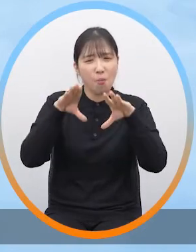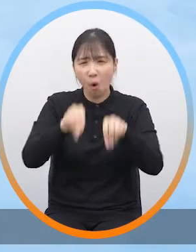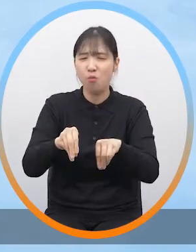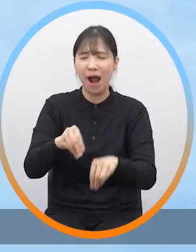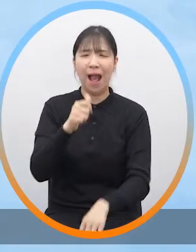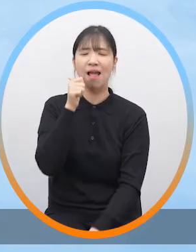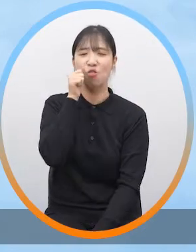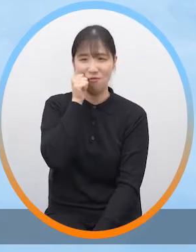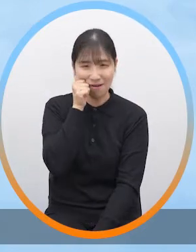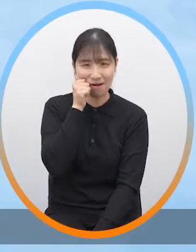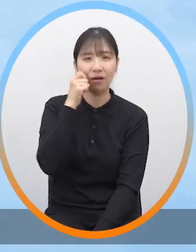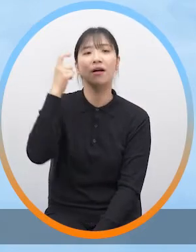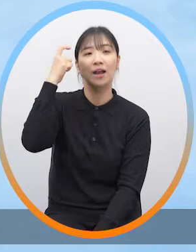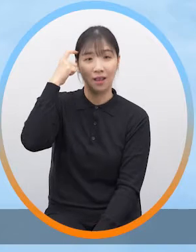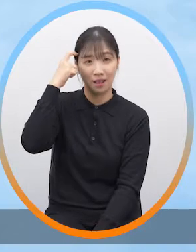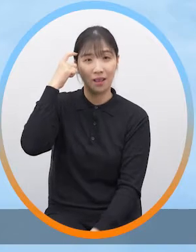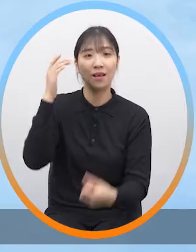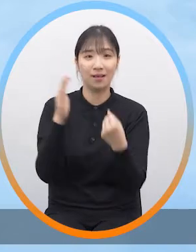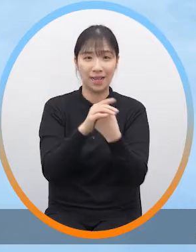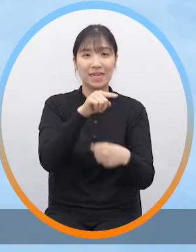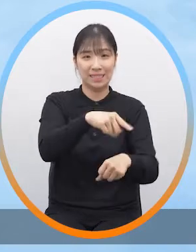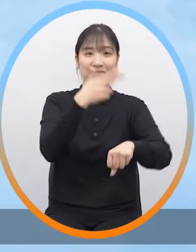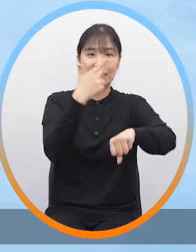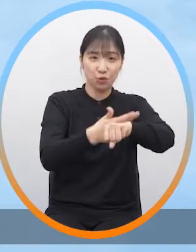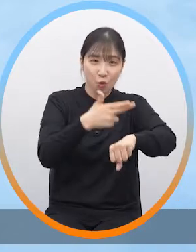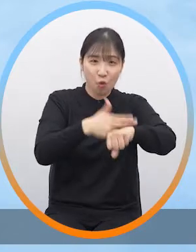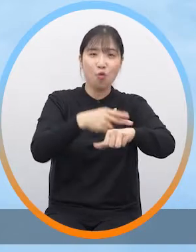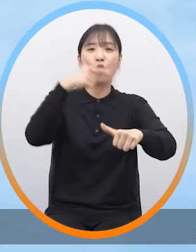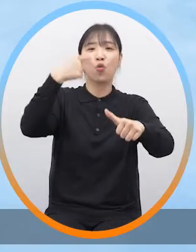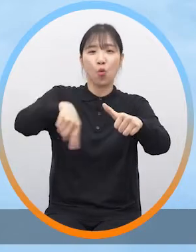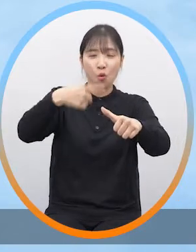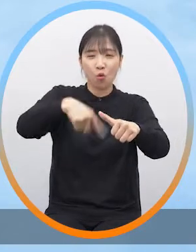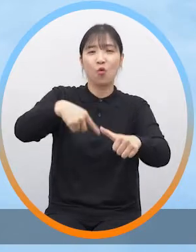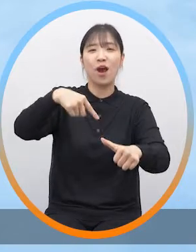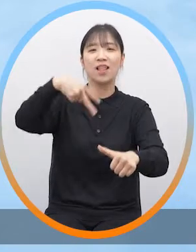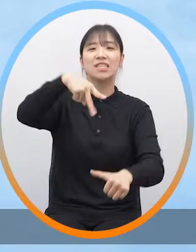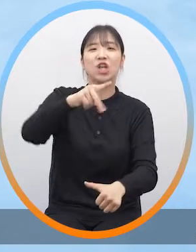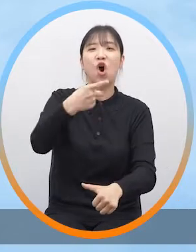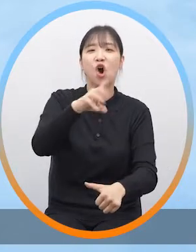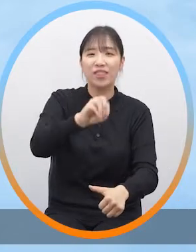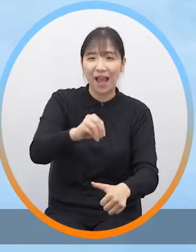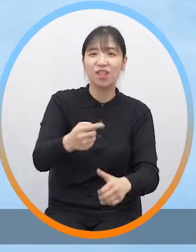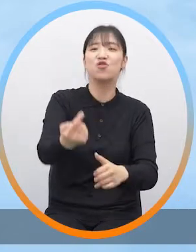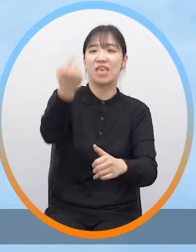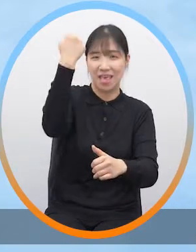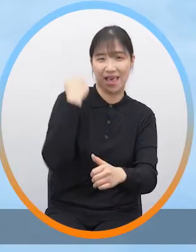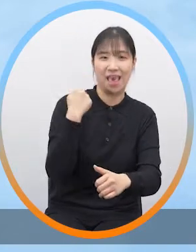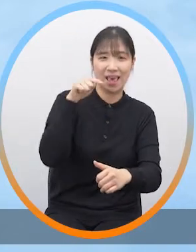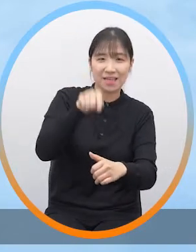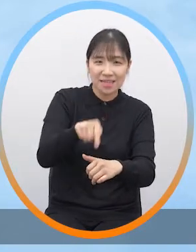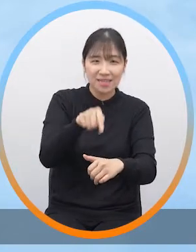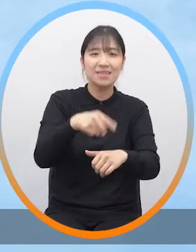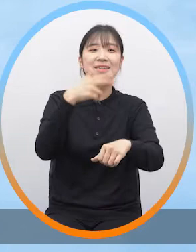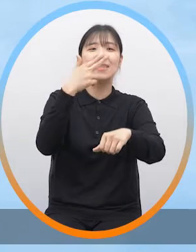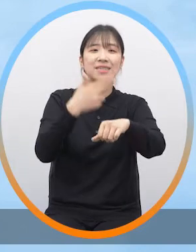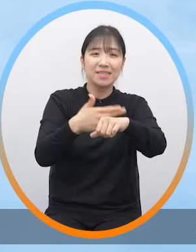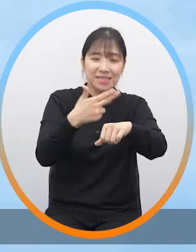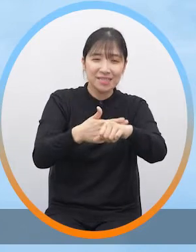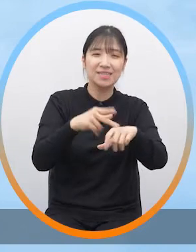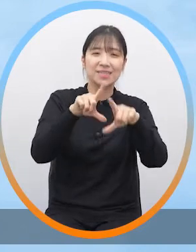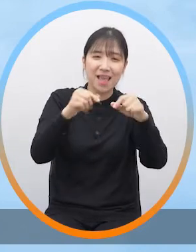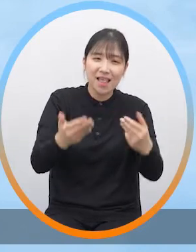없다 라고 해서 그 스승이 교육하던 서당 뒤에다가 그 스승을 제사